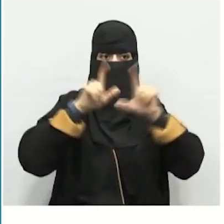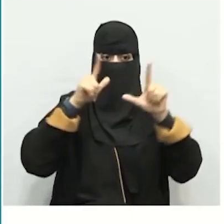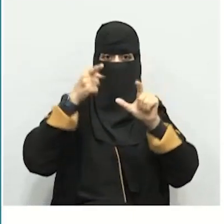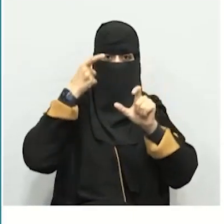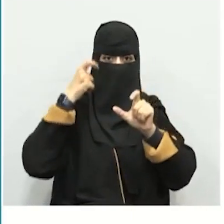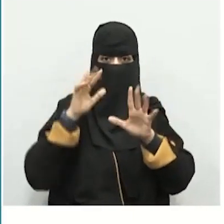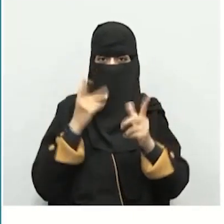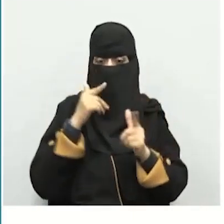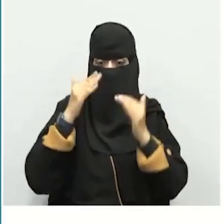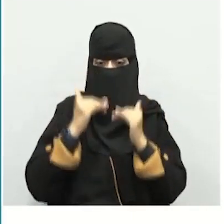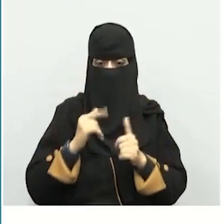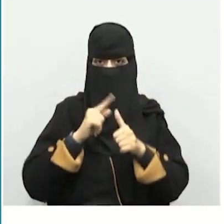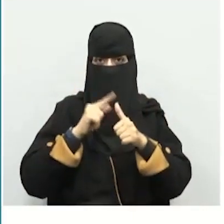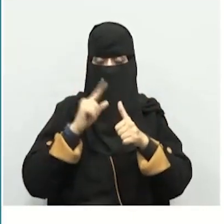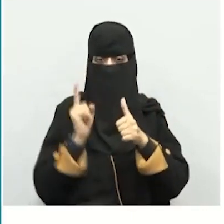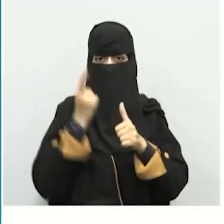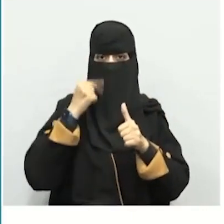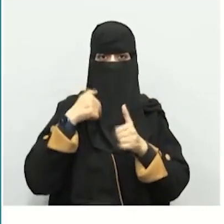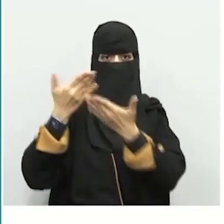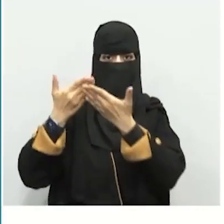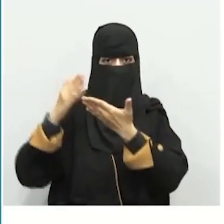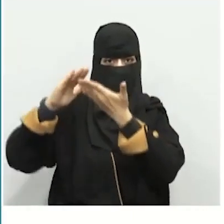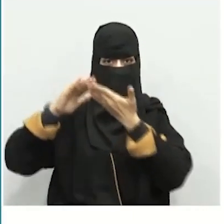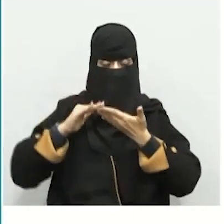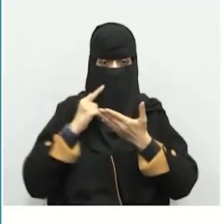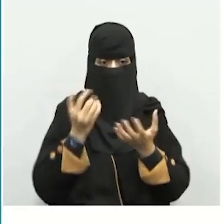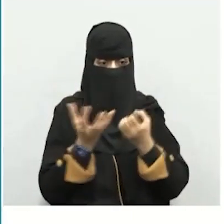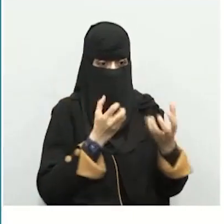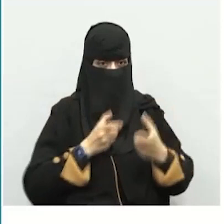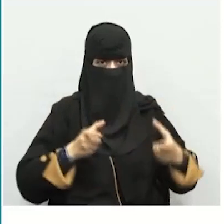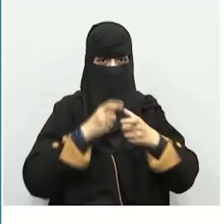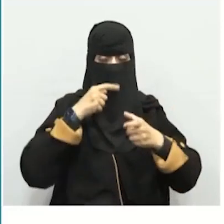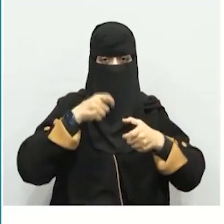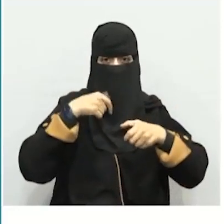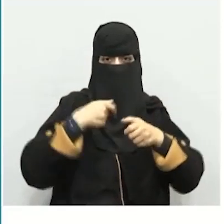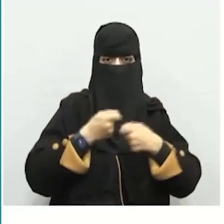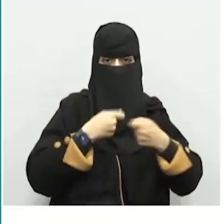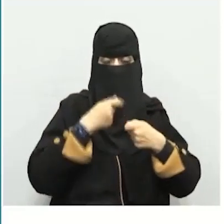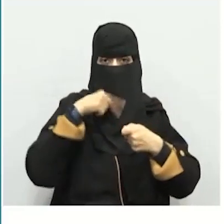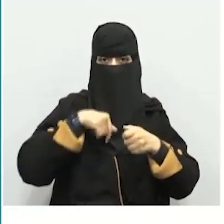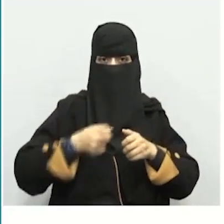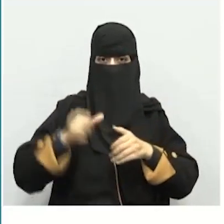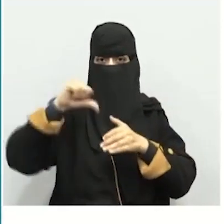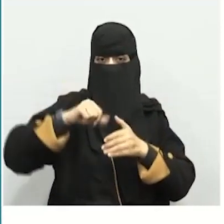ما يلي: 1- ساعد على جمع التبرعات لمنكوبي السويس عام